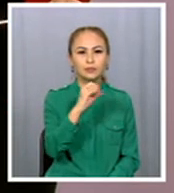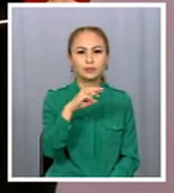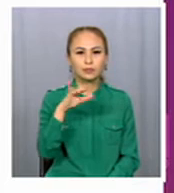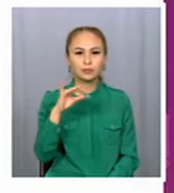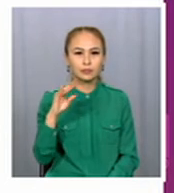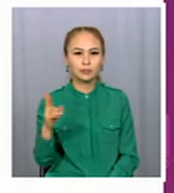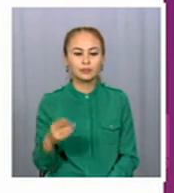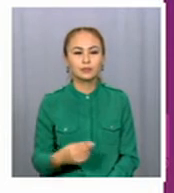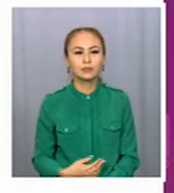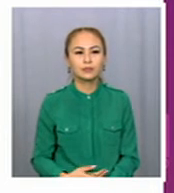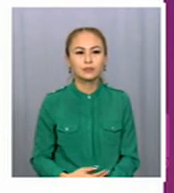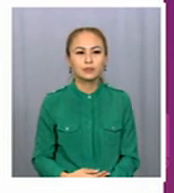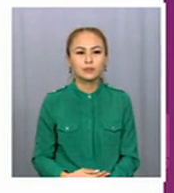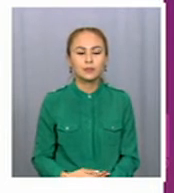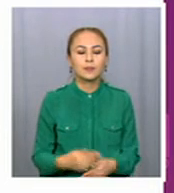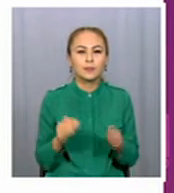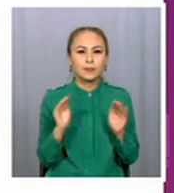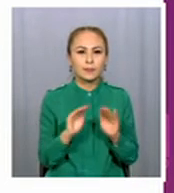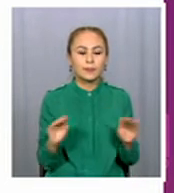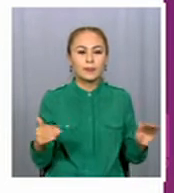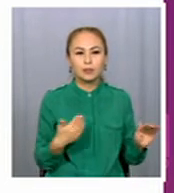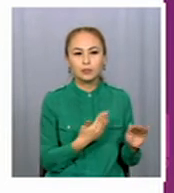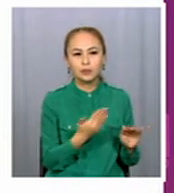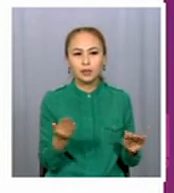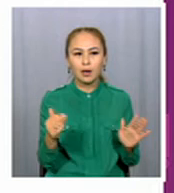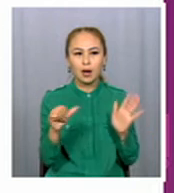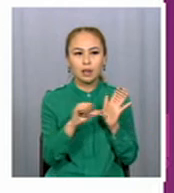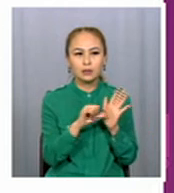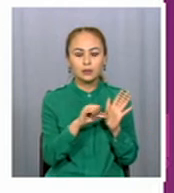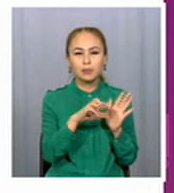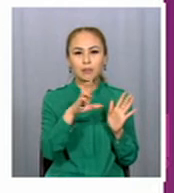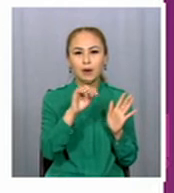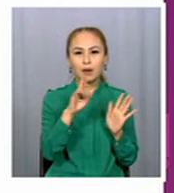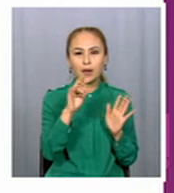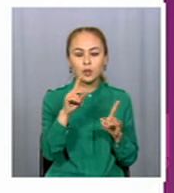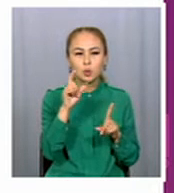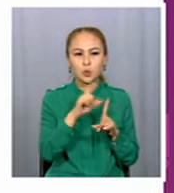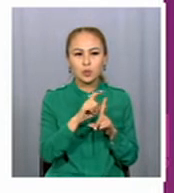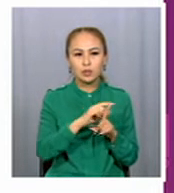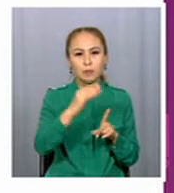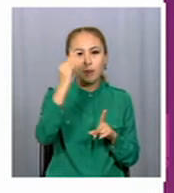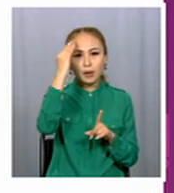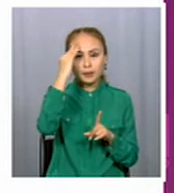Жетік. Балар, мұндағы алты бақан сөзінің мағынасын білесіңдер ме?